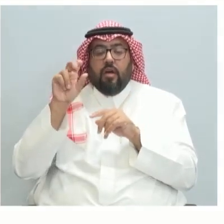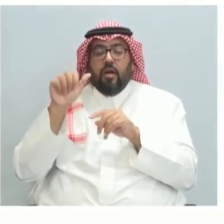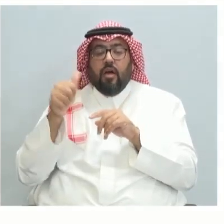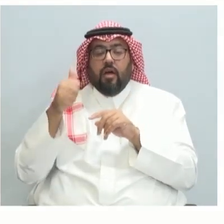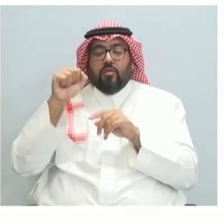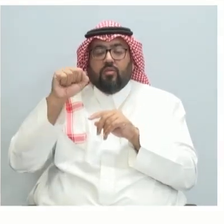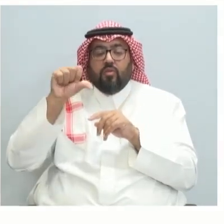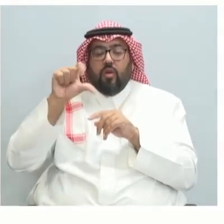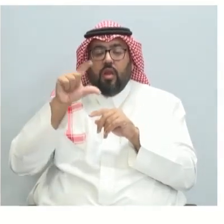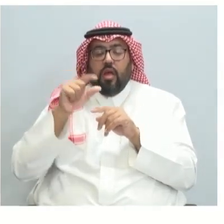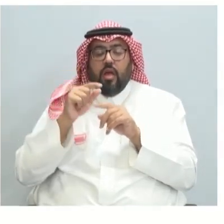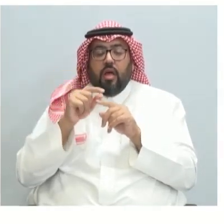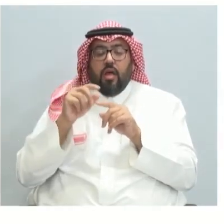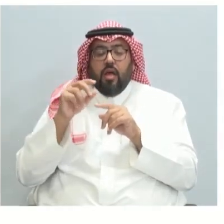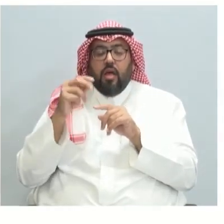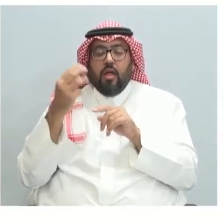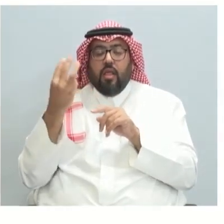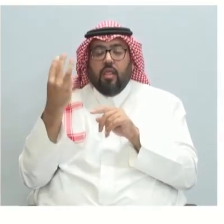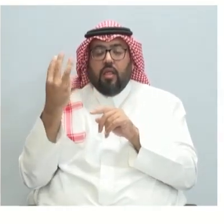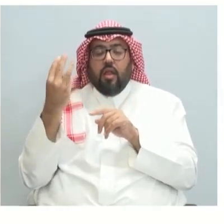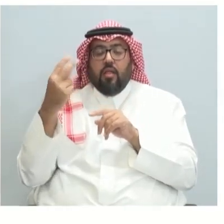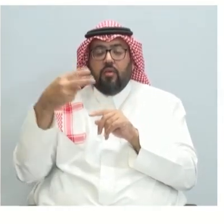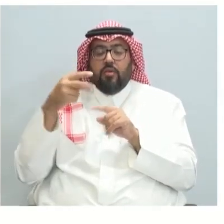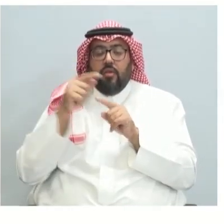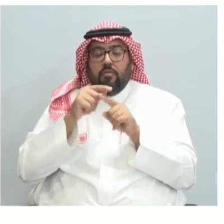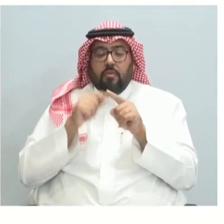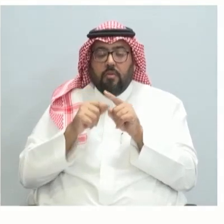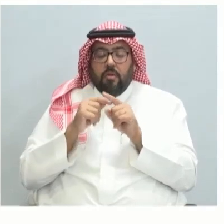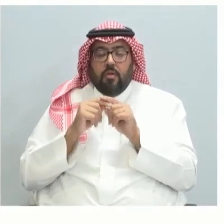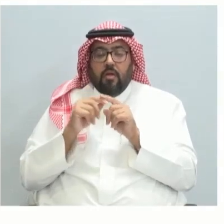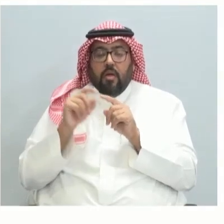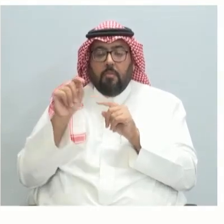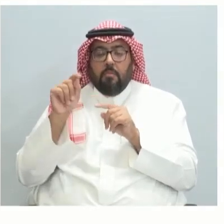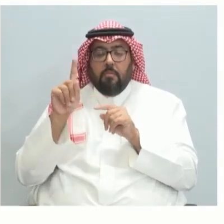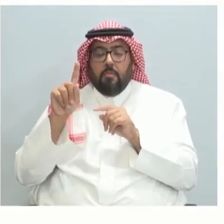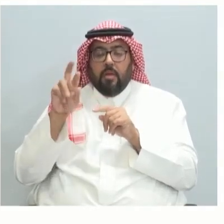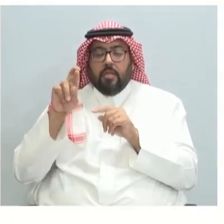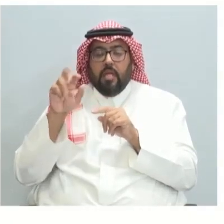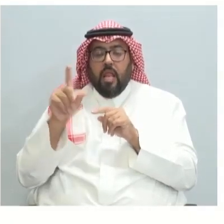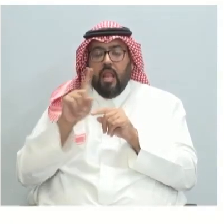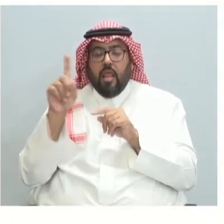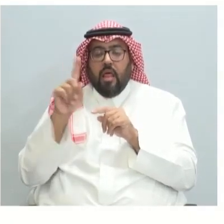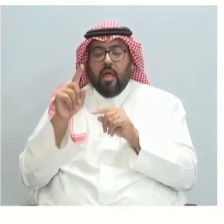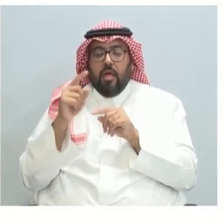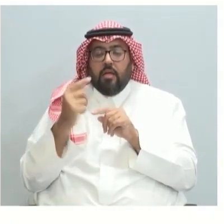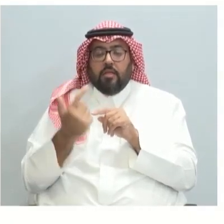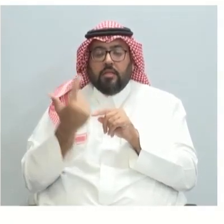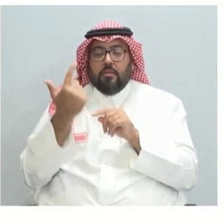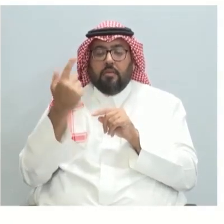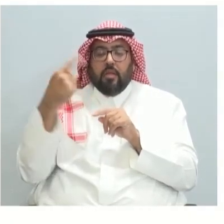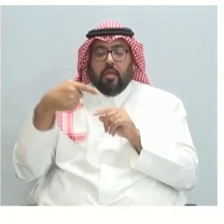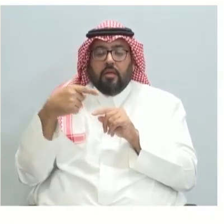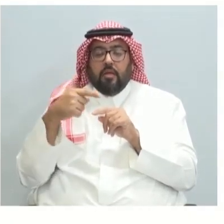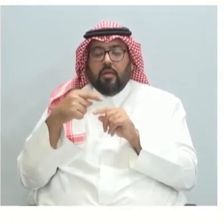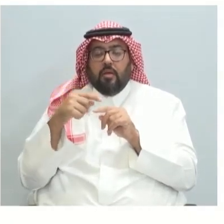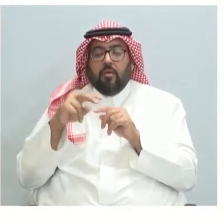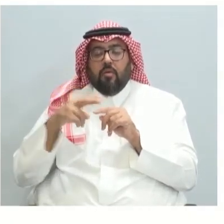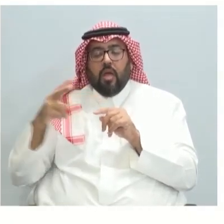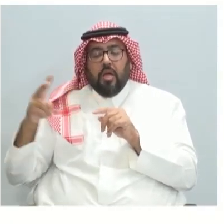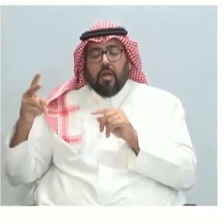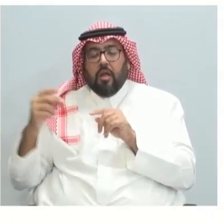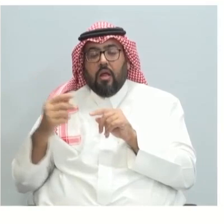23% وهذا الطاع يمثل البازلاء بنسبه 17% وهذا قطاع يمثل غير ذلك بنسبه خمسه عشر في المئه